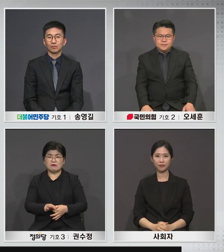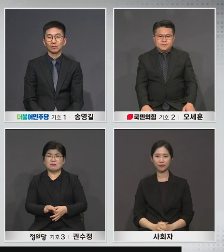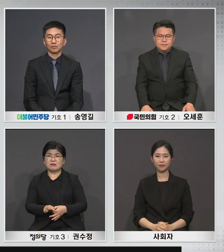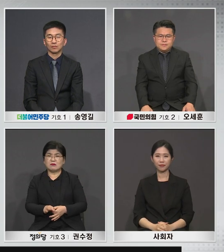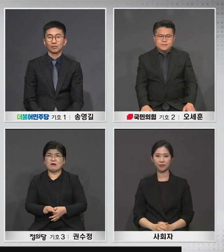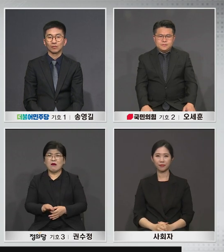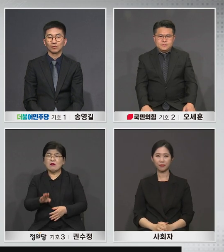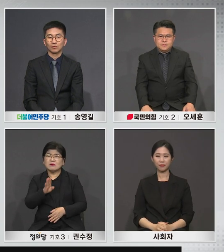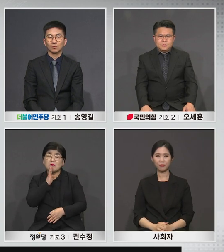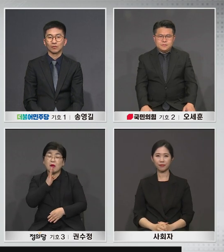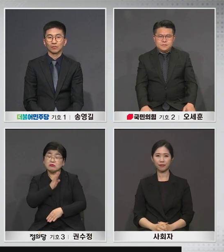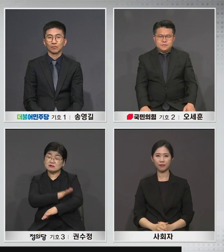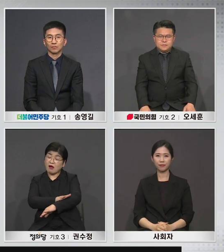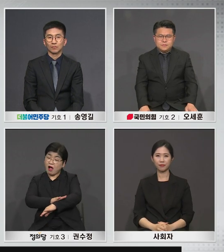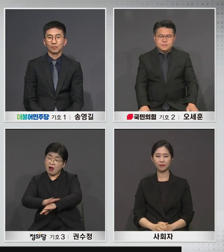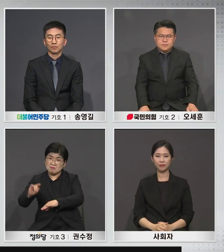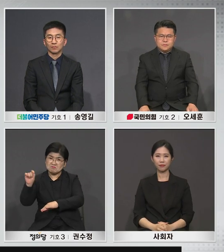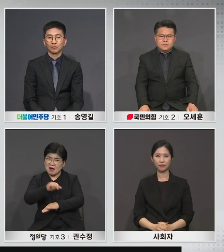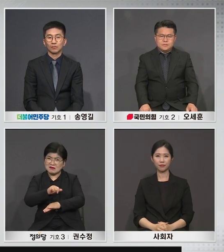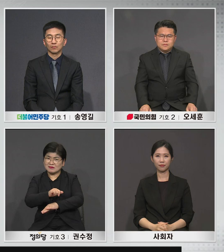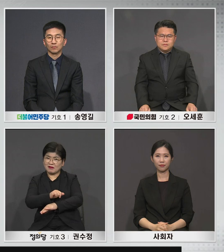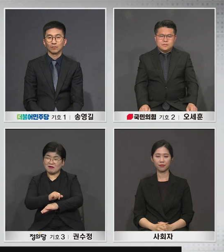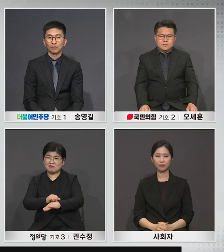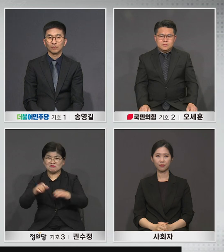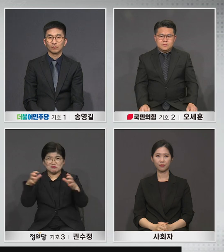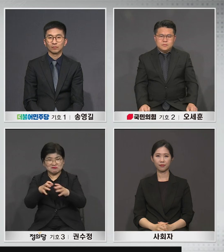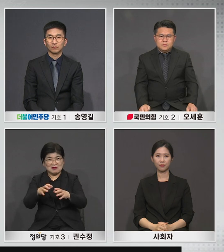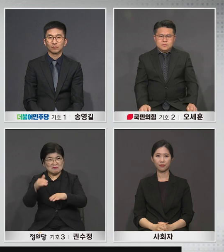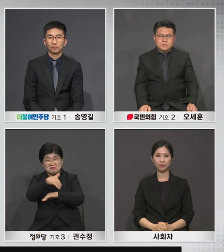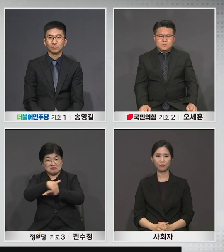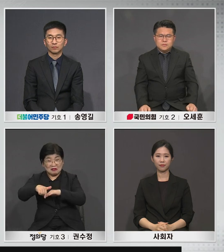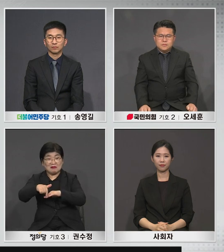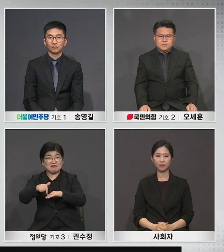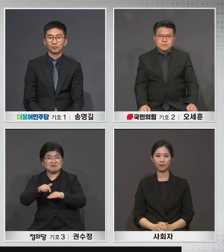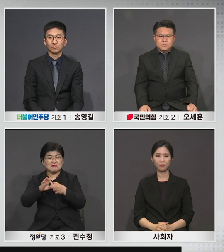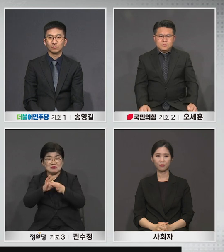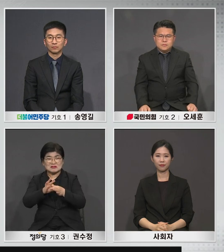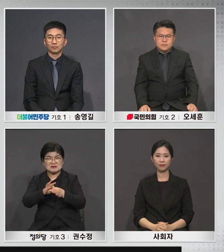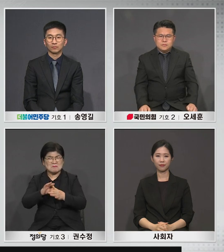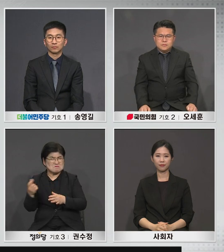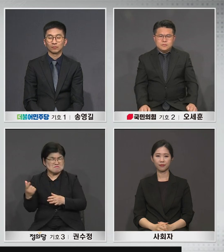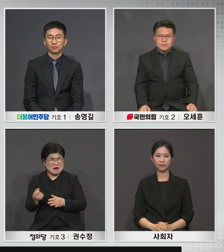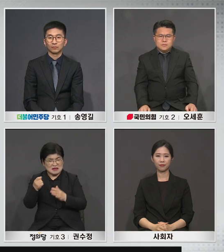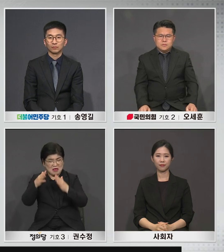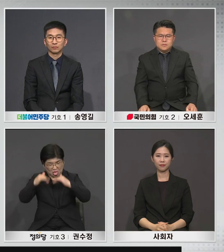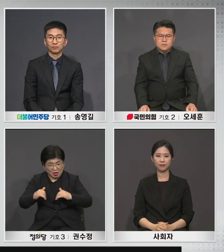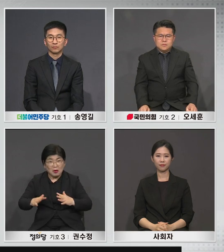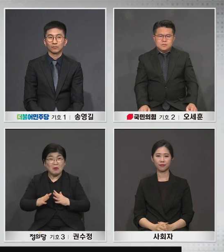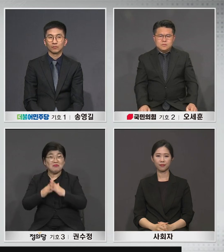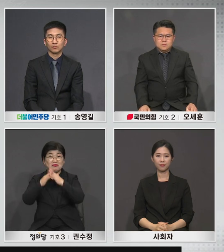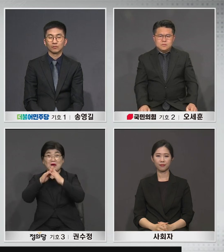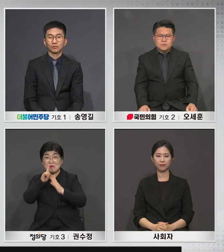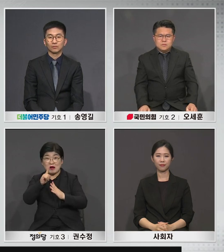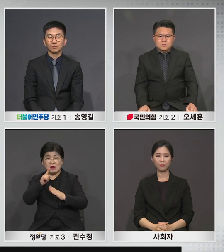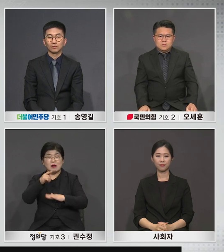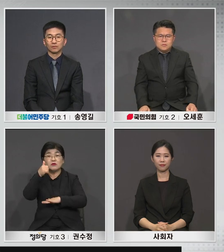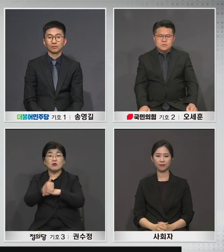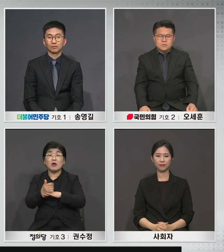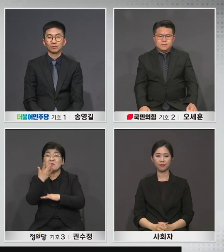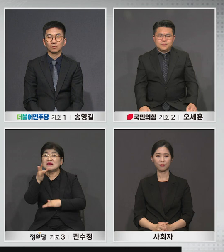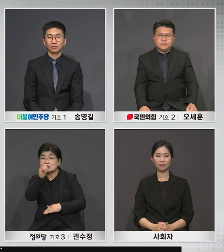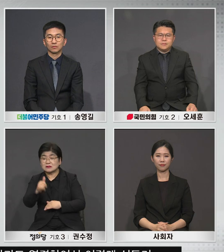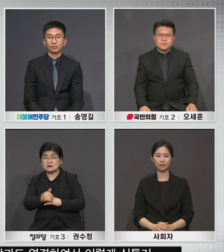신통기획처럼 신속하게 통합적으로 기획을 해서 재건직, 재개발을 이룩한다고 하지만 결국 그 안에서 확제되는 것은